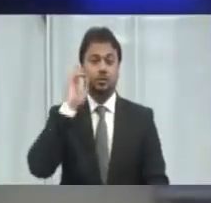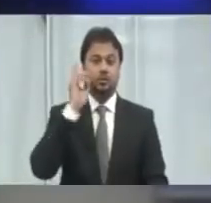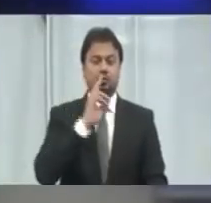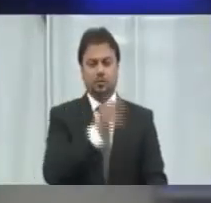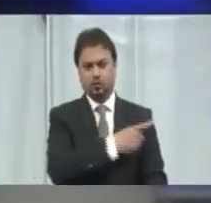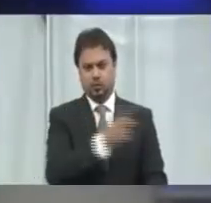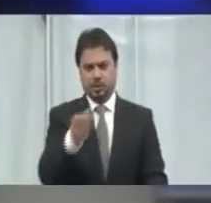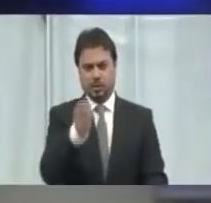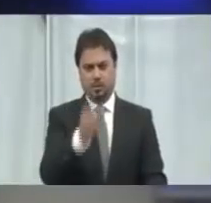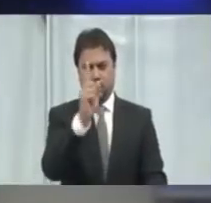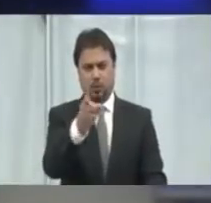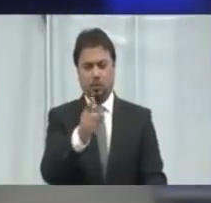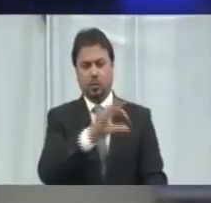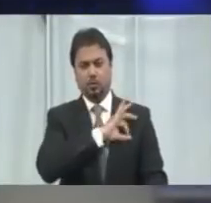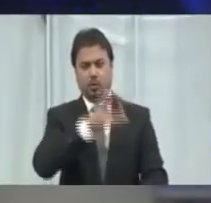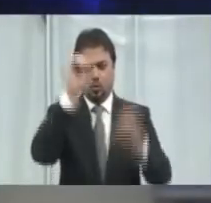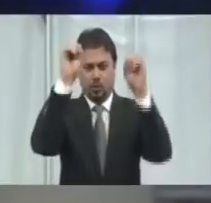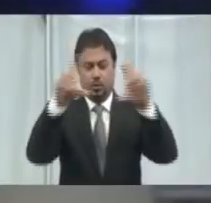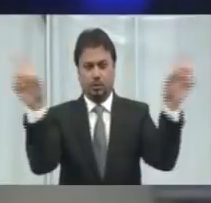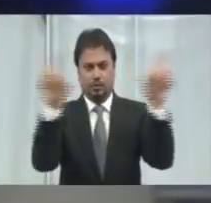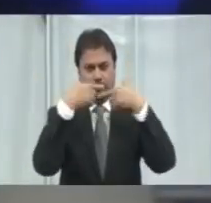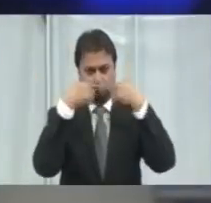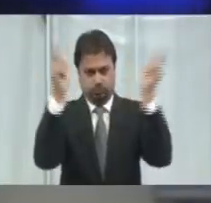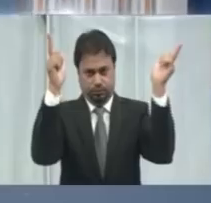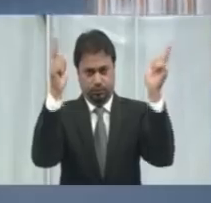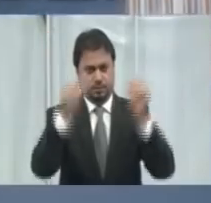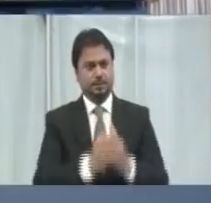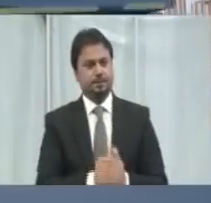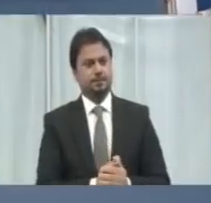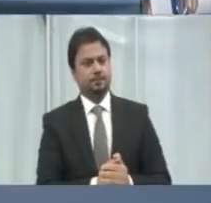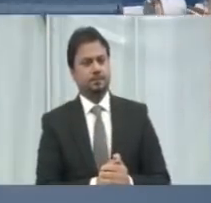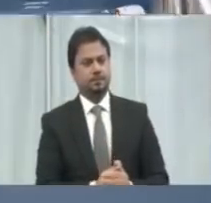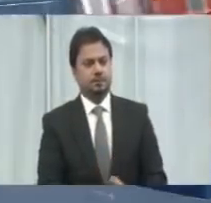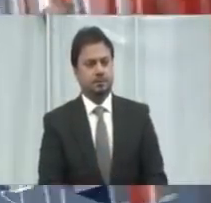أهلا بكم إلى نشرة السادسة، نبدأها بالعناوين.